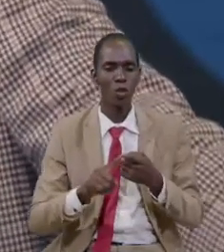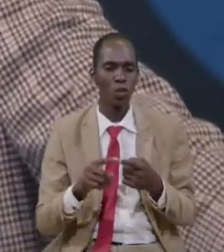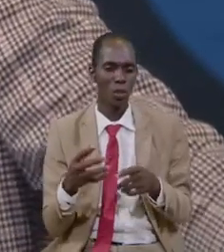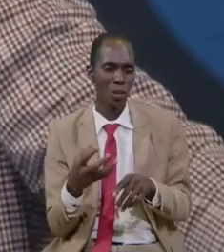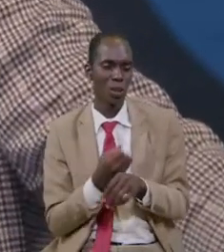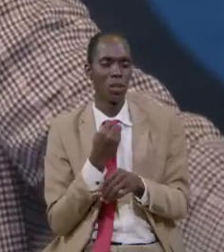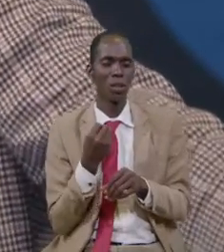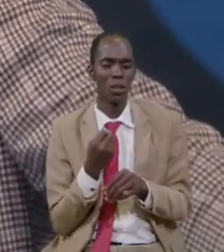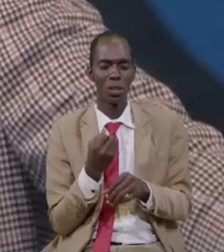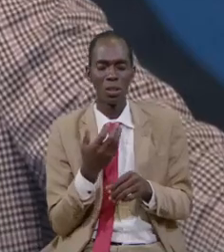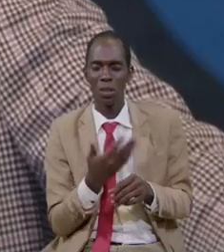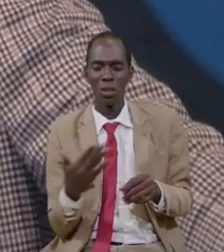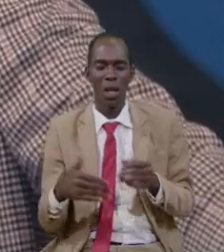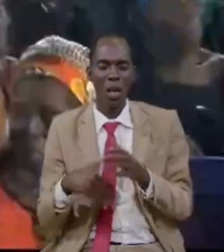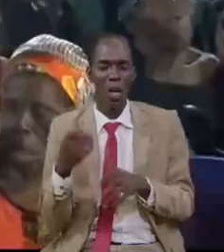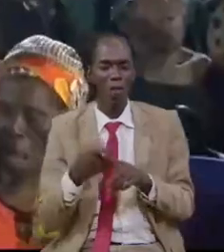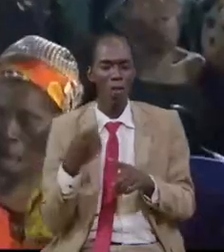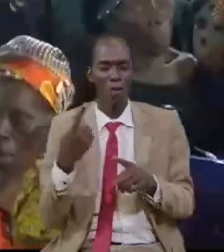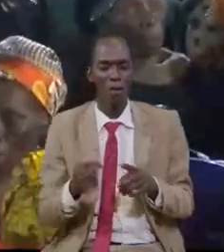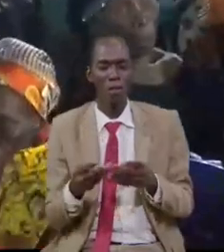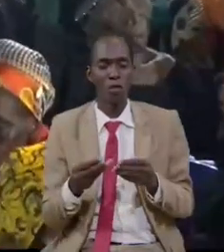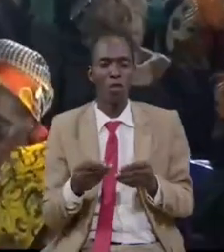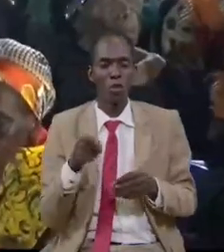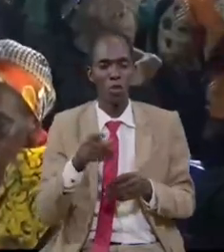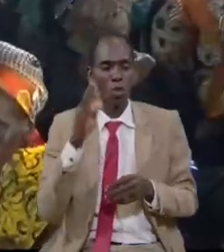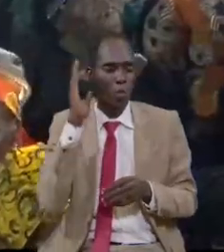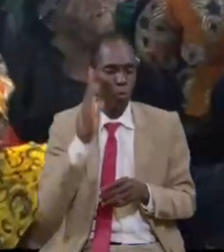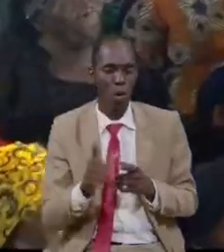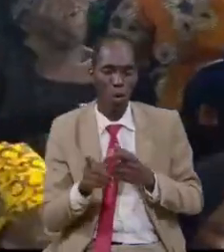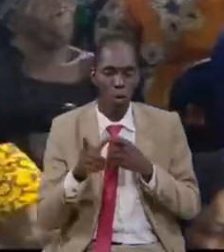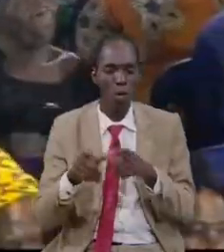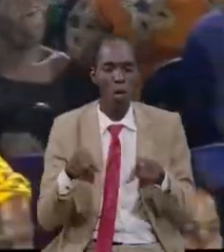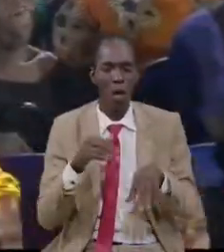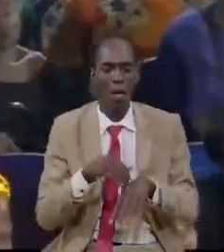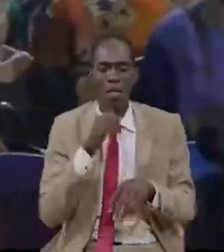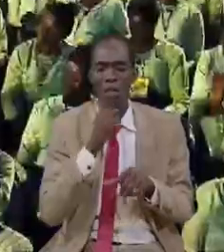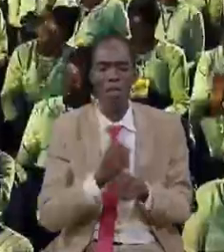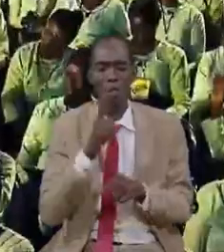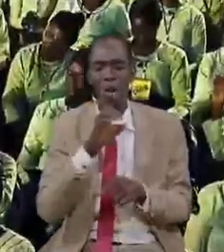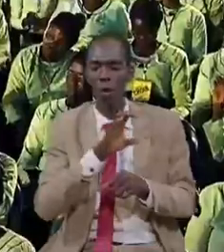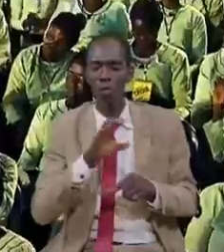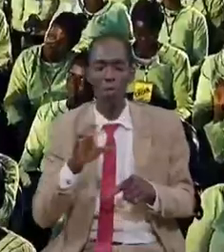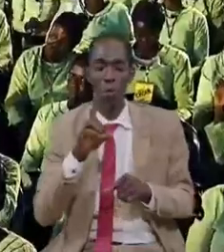prendre quelque chose. À 100 ans, tu vas courir. J'ai dit, tu vas courir.